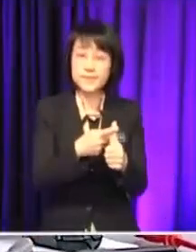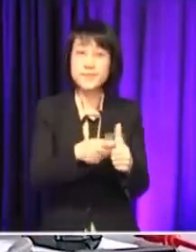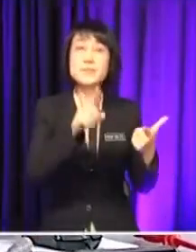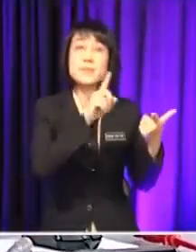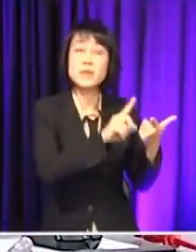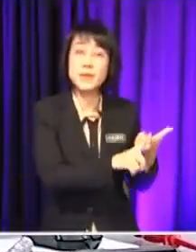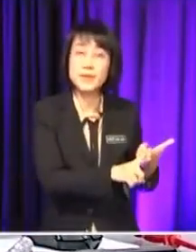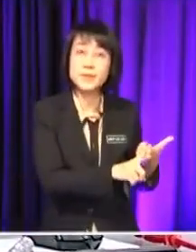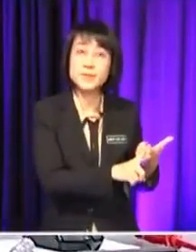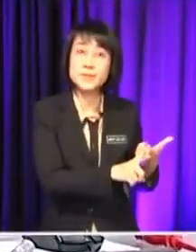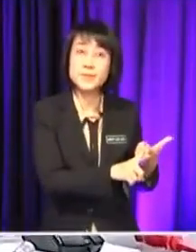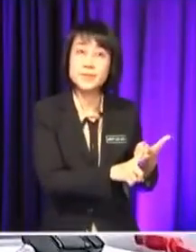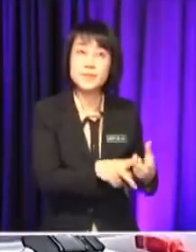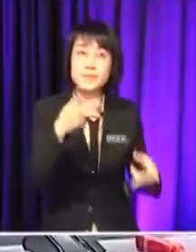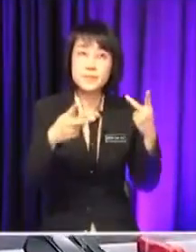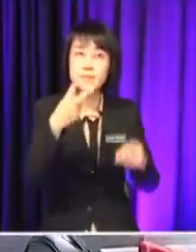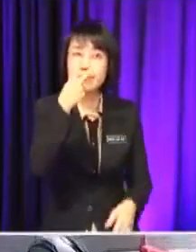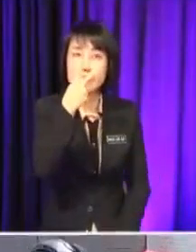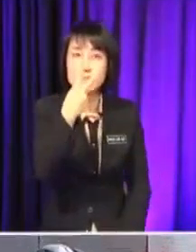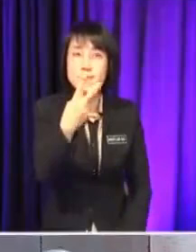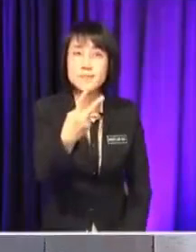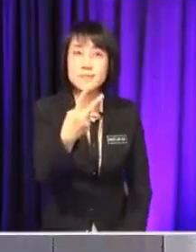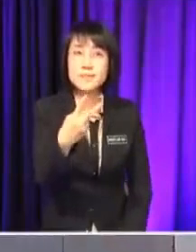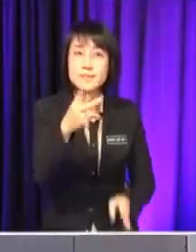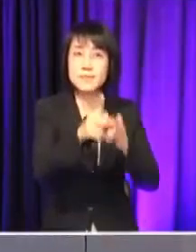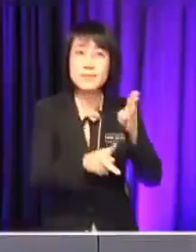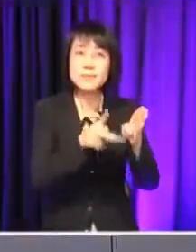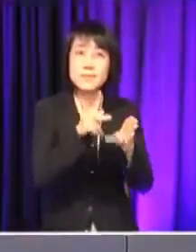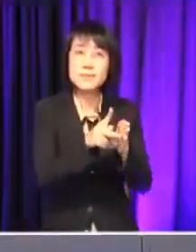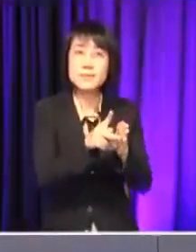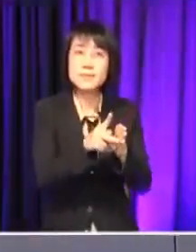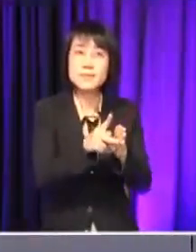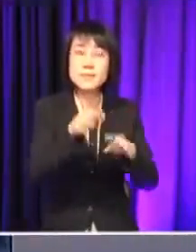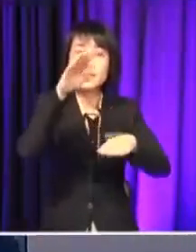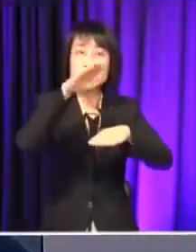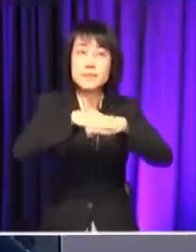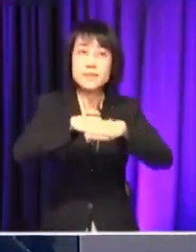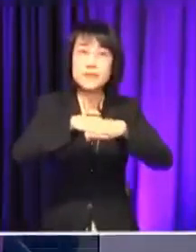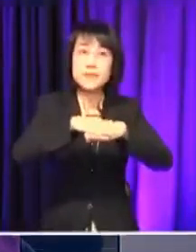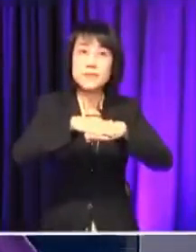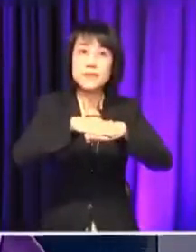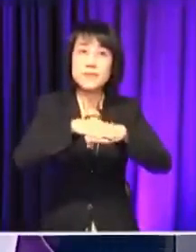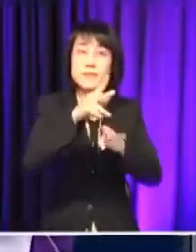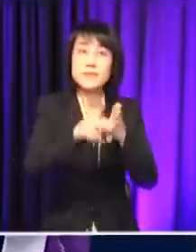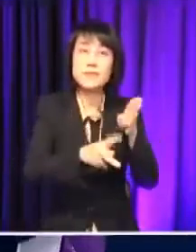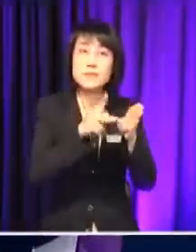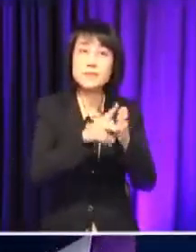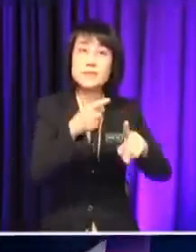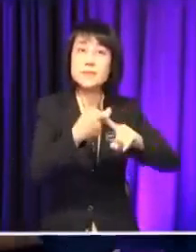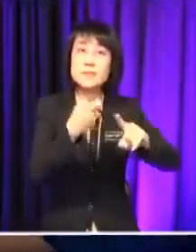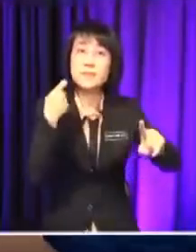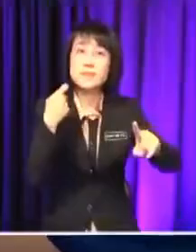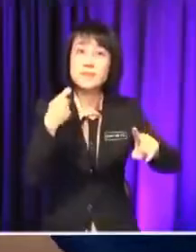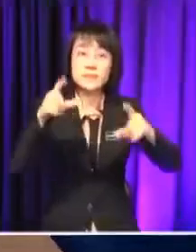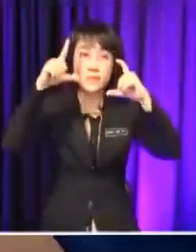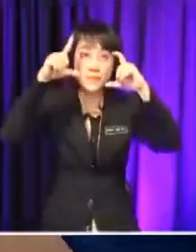gizi Oke kalau kita lihatkan di sini kabel yang ada berada di atas ini adalah kabel daripada